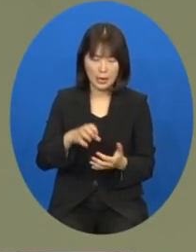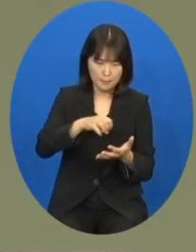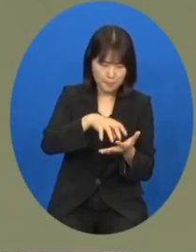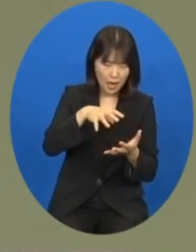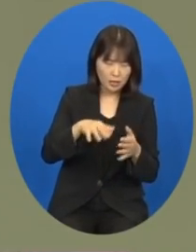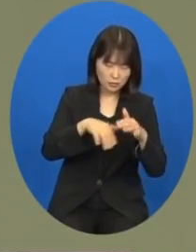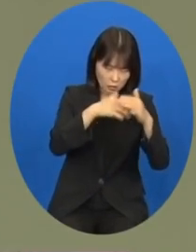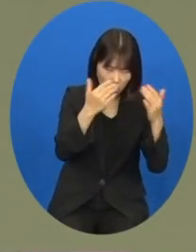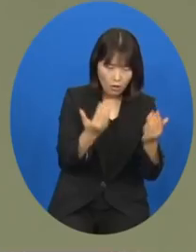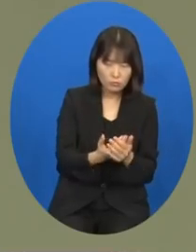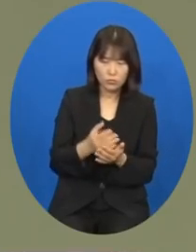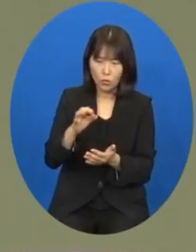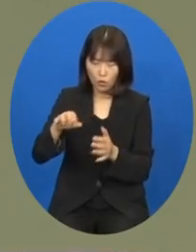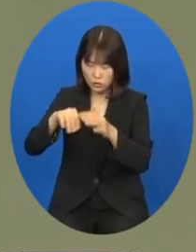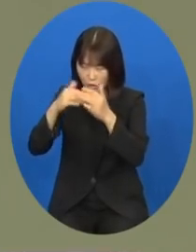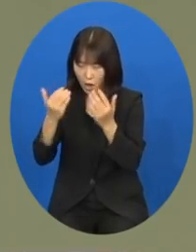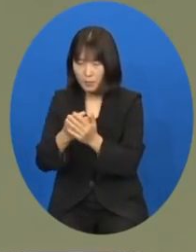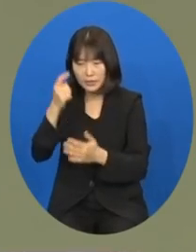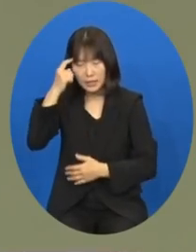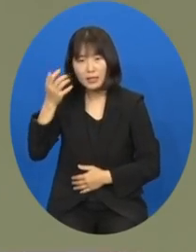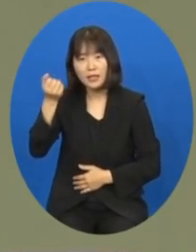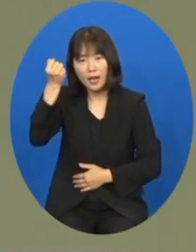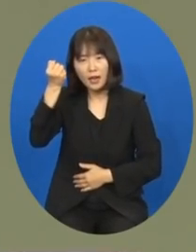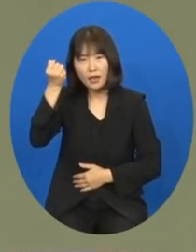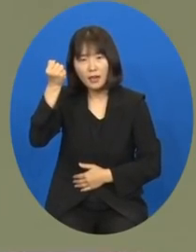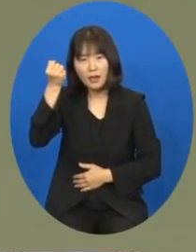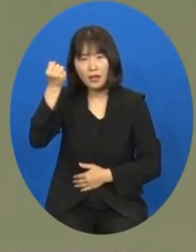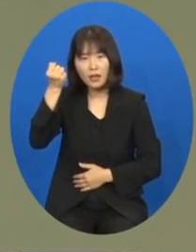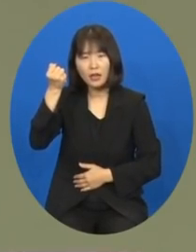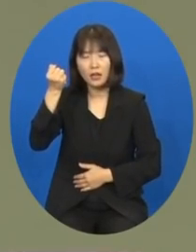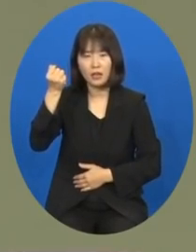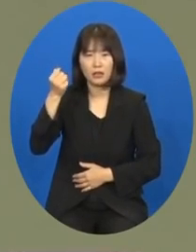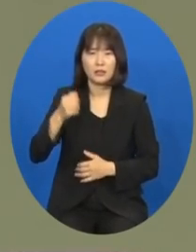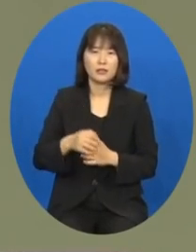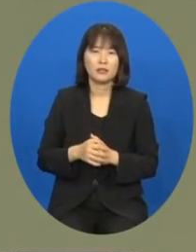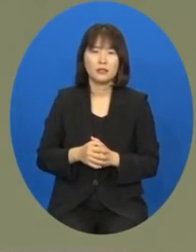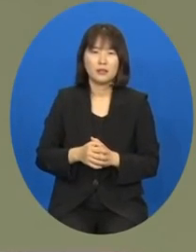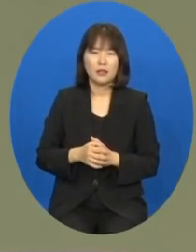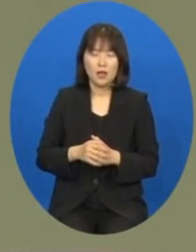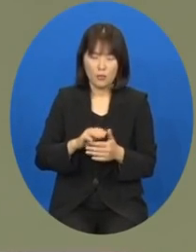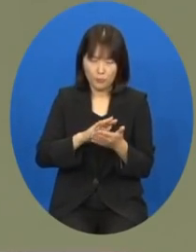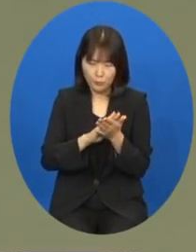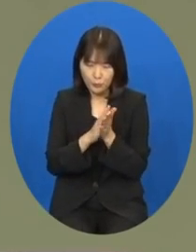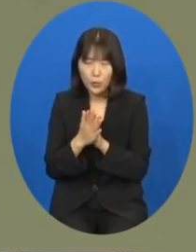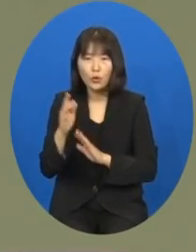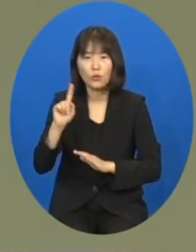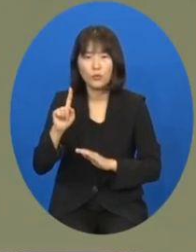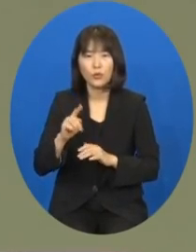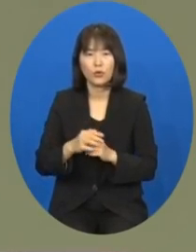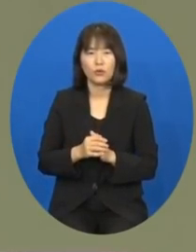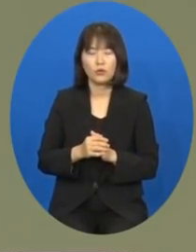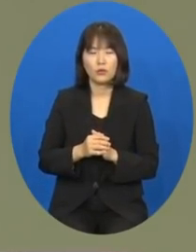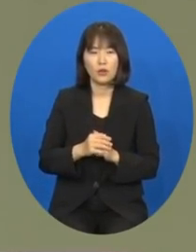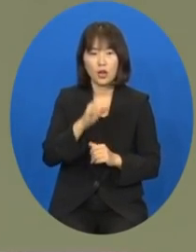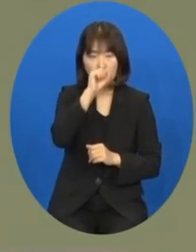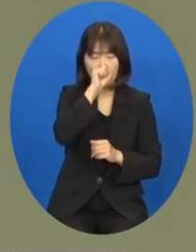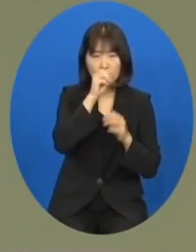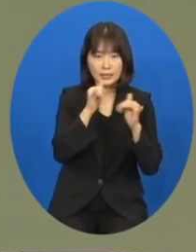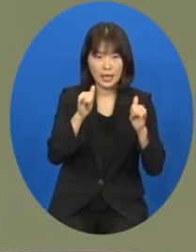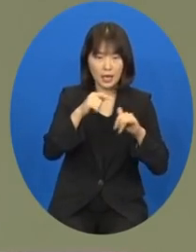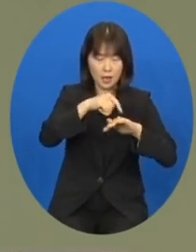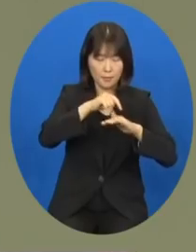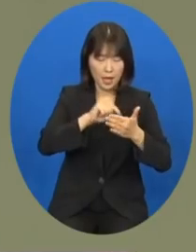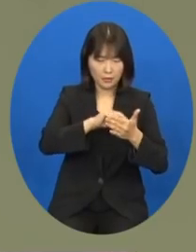돈이 전부라고 은 그 생각이 쌓이고 쌓여서 표현하는 겁니다 누가복음 6장 45 절에 선한 사람은 마음에 쌓은 선에서 선을 내고